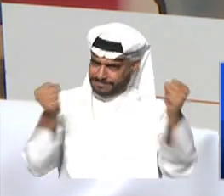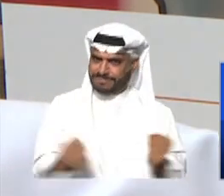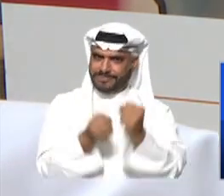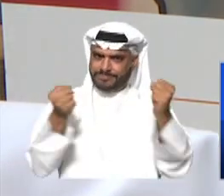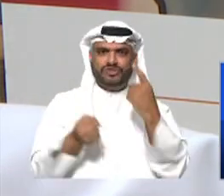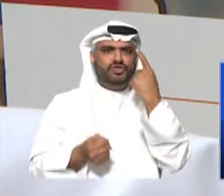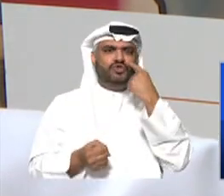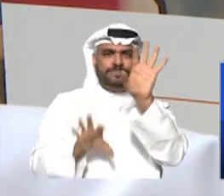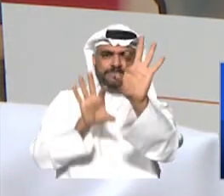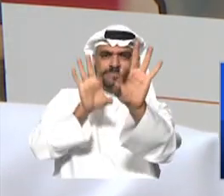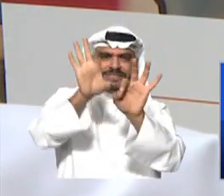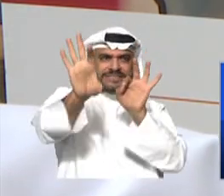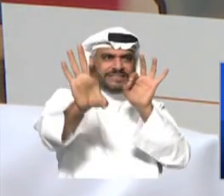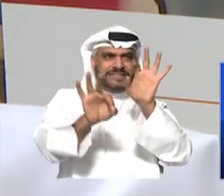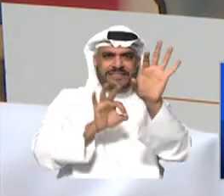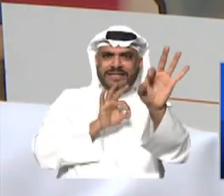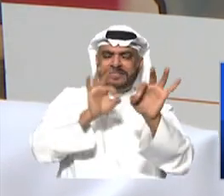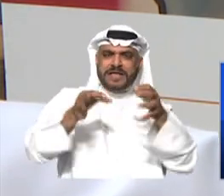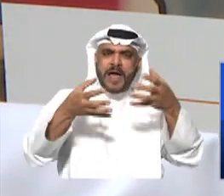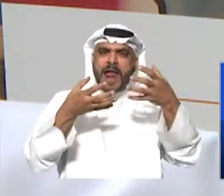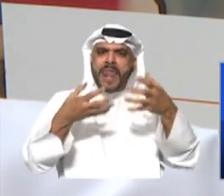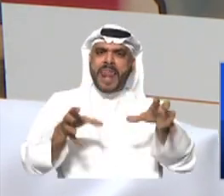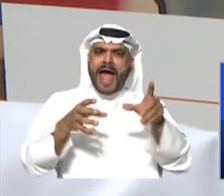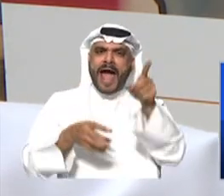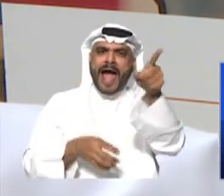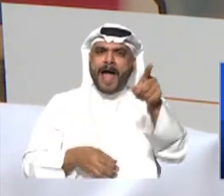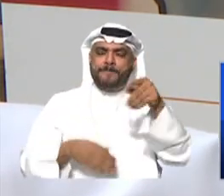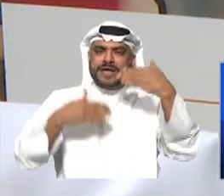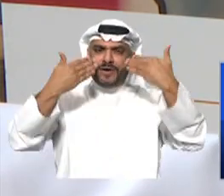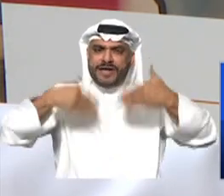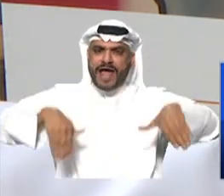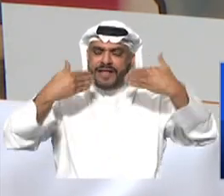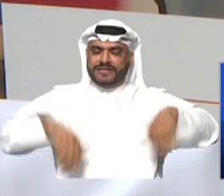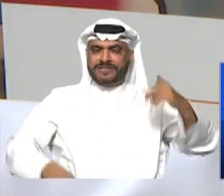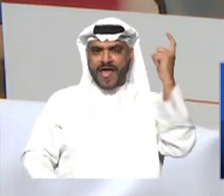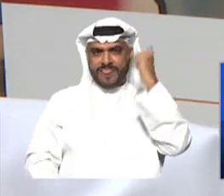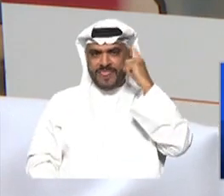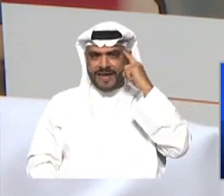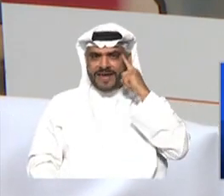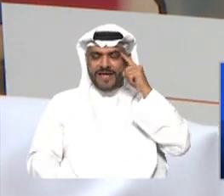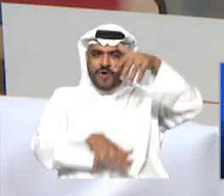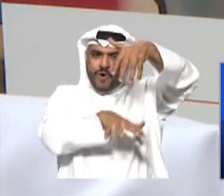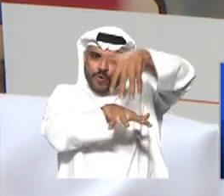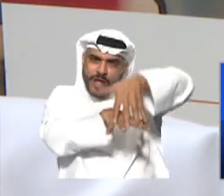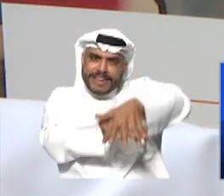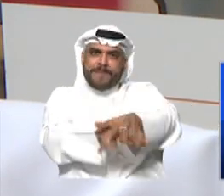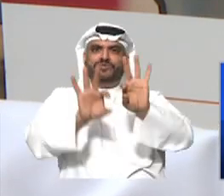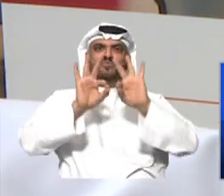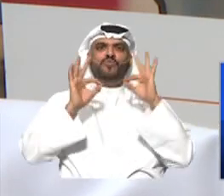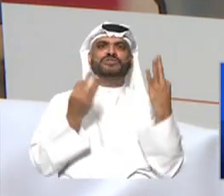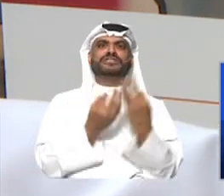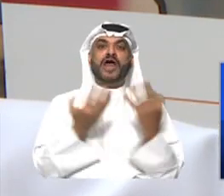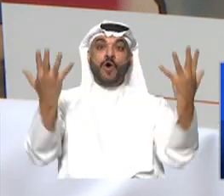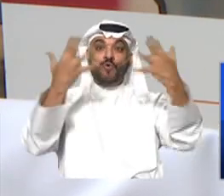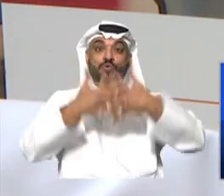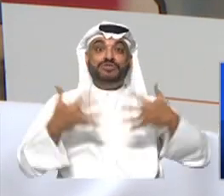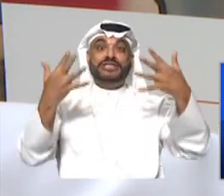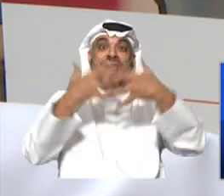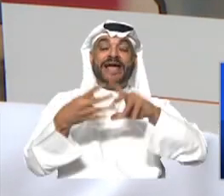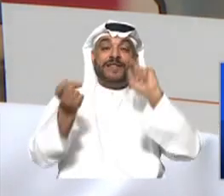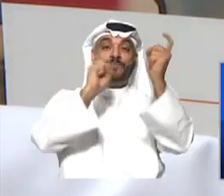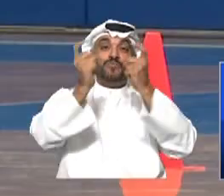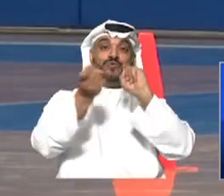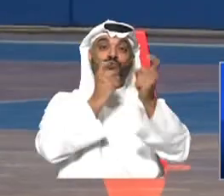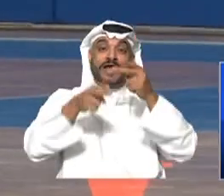والارتقاء بالابناء من ذوي الاعاقه الذهنيهم في المجتمع واشراقهم في البطولات المحليه